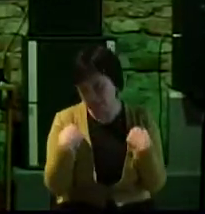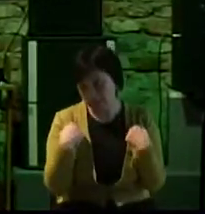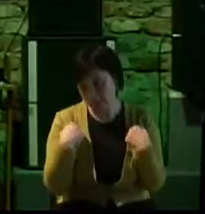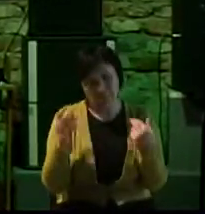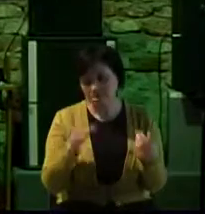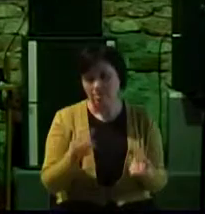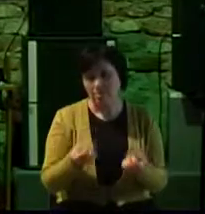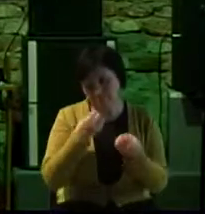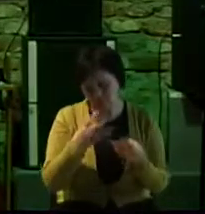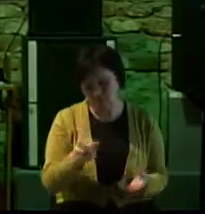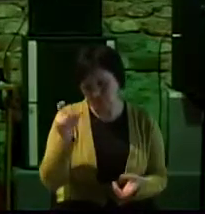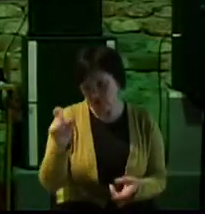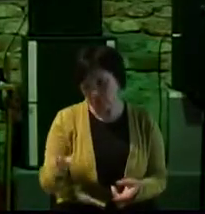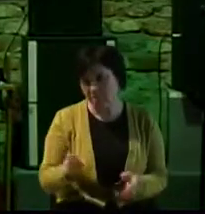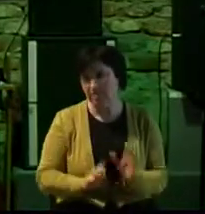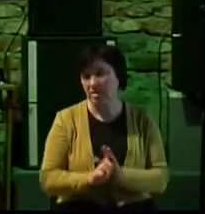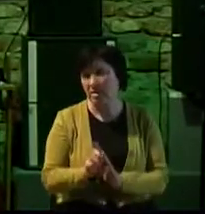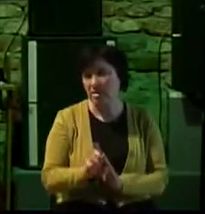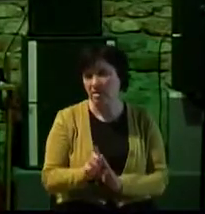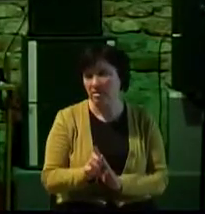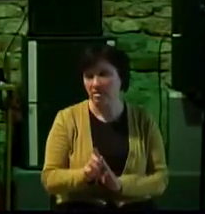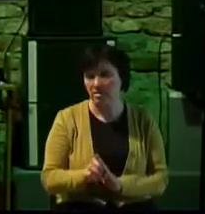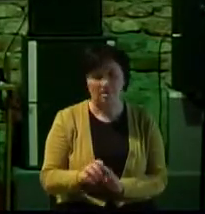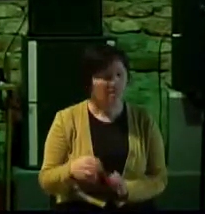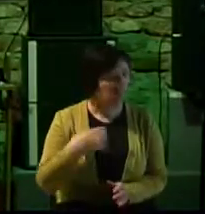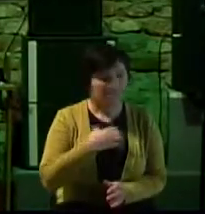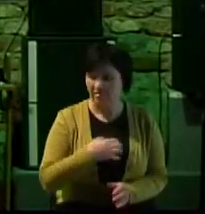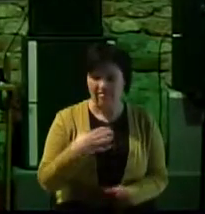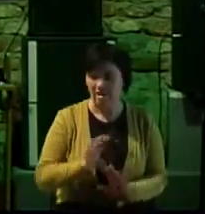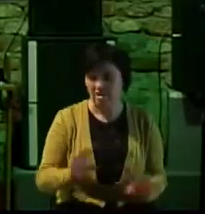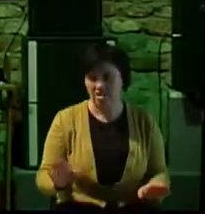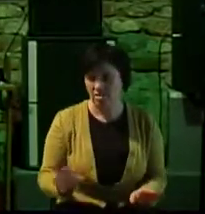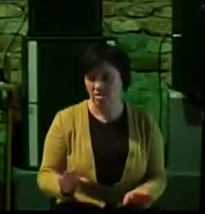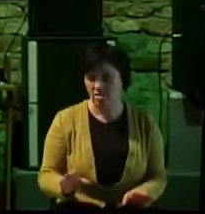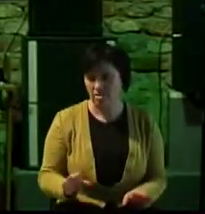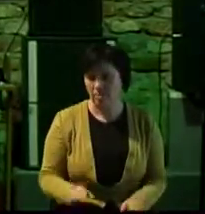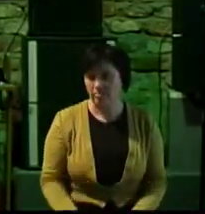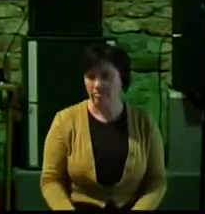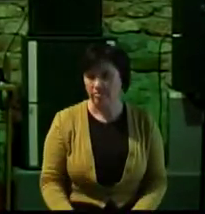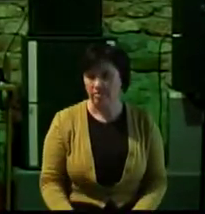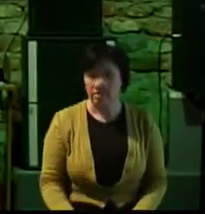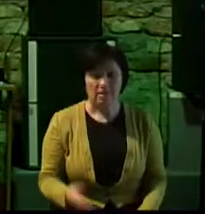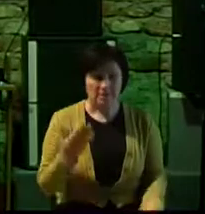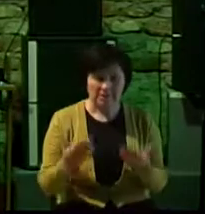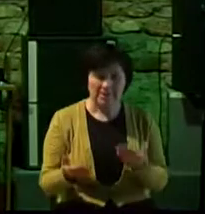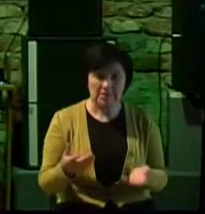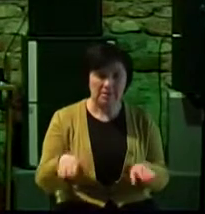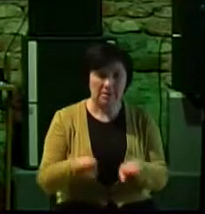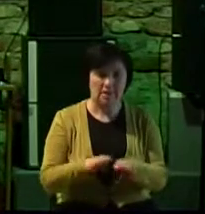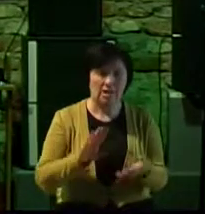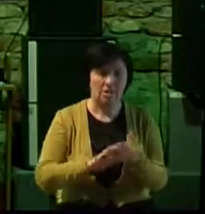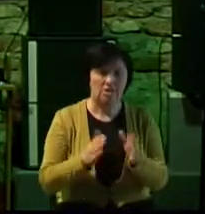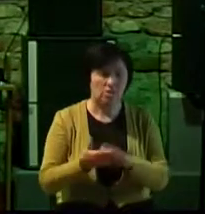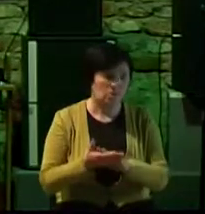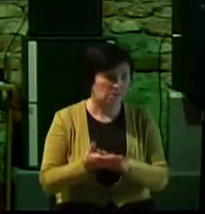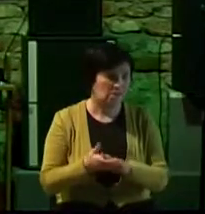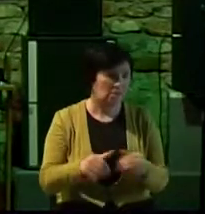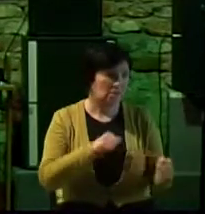или диаконом, или просто я член церкви, это уже не имеет никакого значения. Раз эта ситуация с